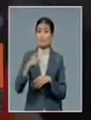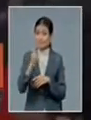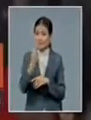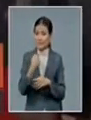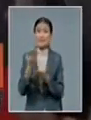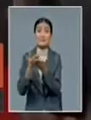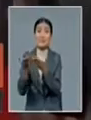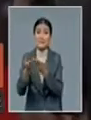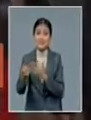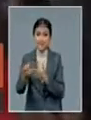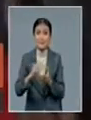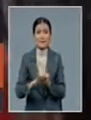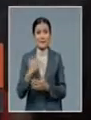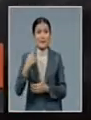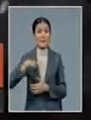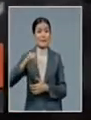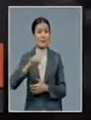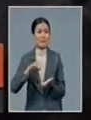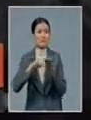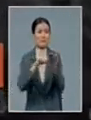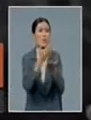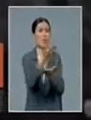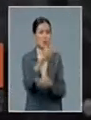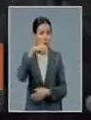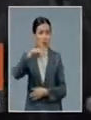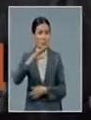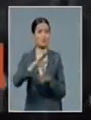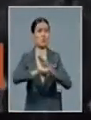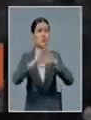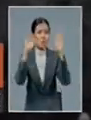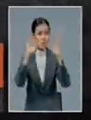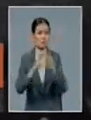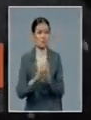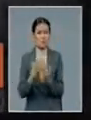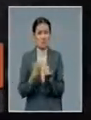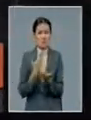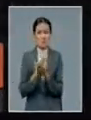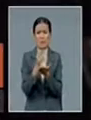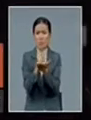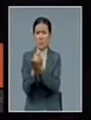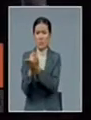พย์จากภาวะล้มละลายต่อศาลรัฐเดลาแวร์ของสหรัฐนะคะบอกว่ามีหนี้สินจำนวน